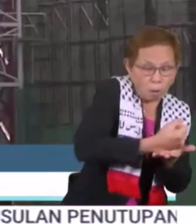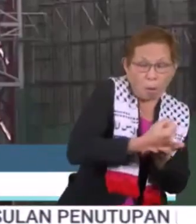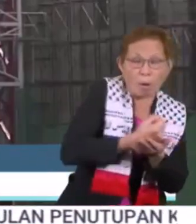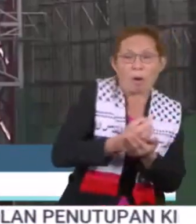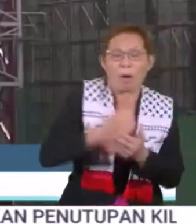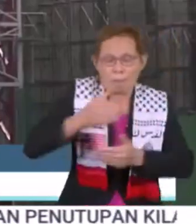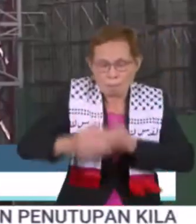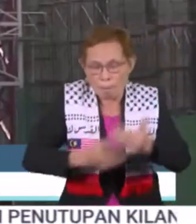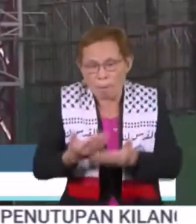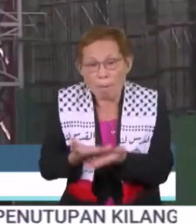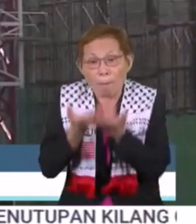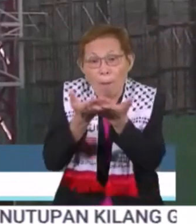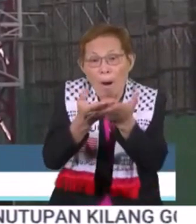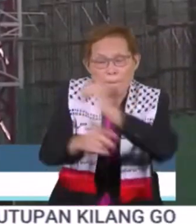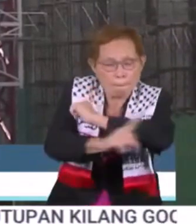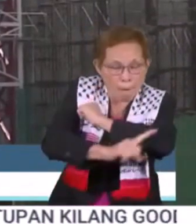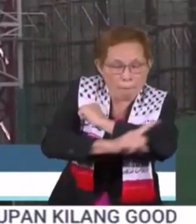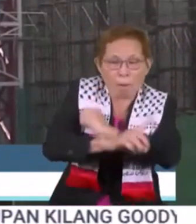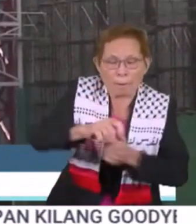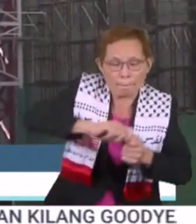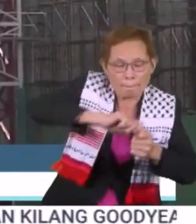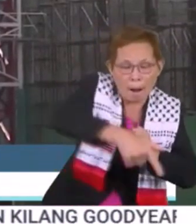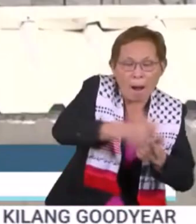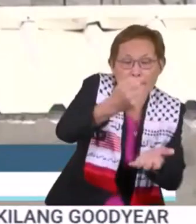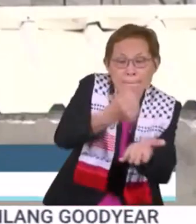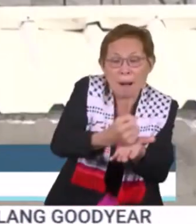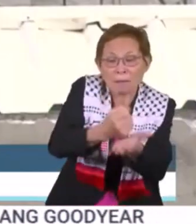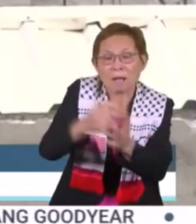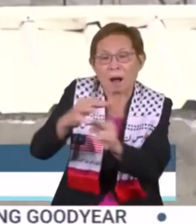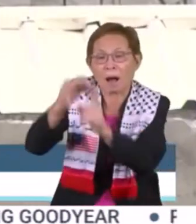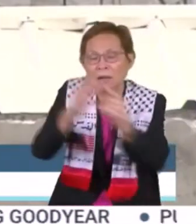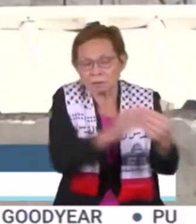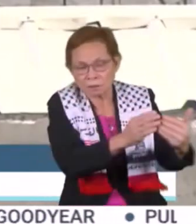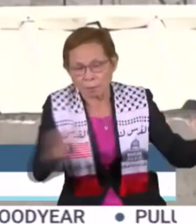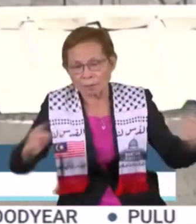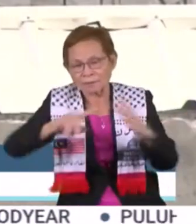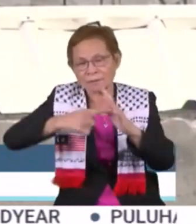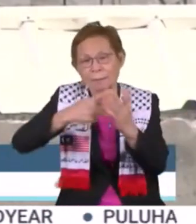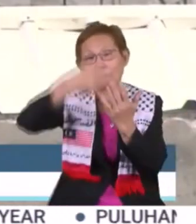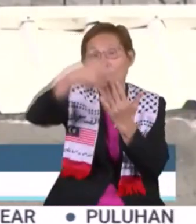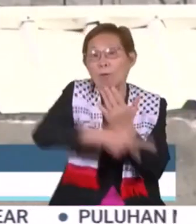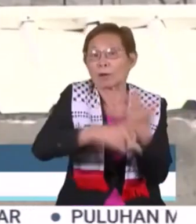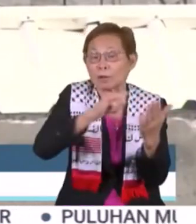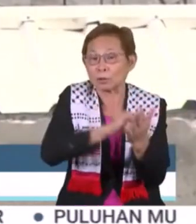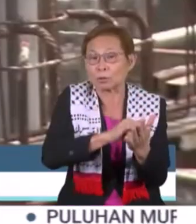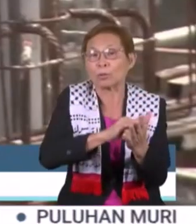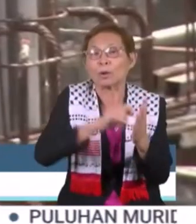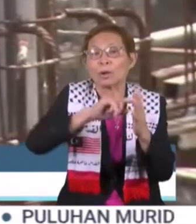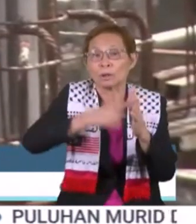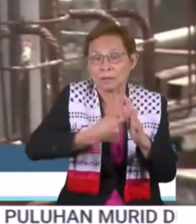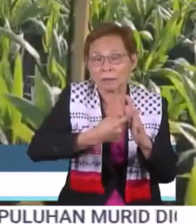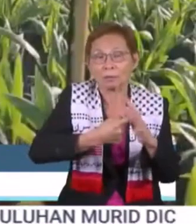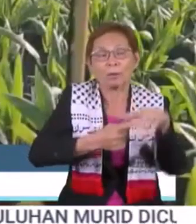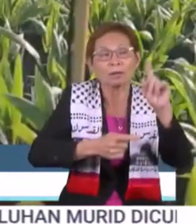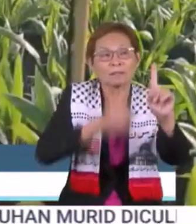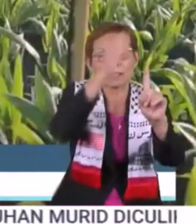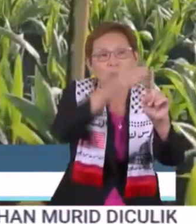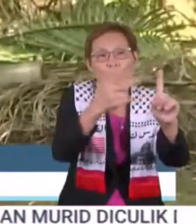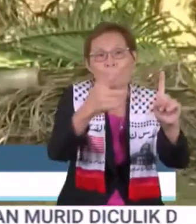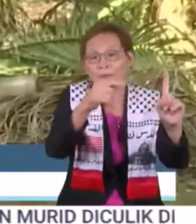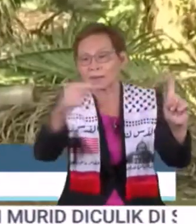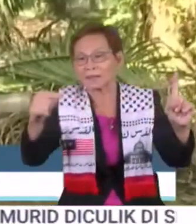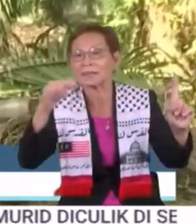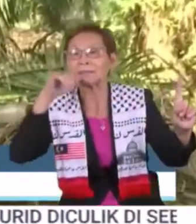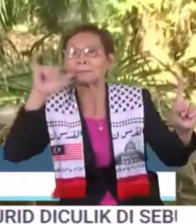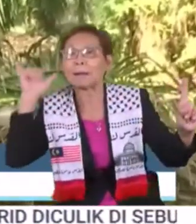menerusi proses penawaran kompaun dan bayaran pas khas sepanjang pelaksanaan program itu yang dilaksanakan bermula 1 Mac